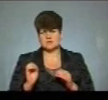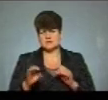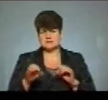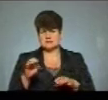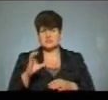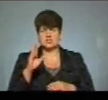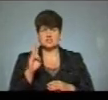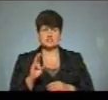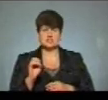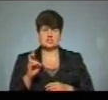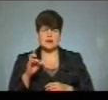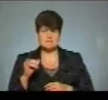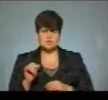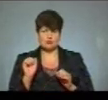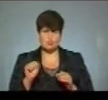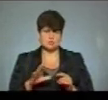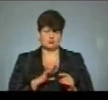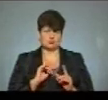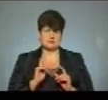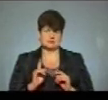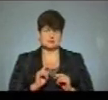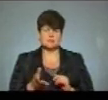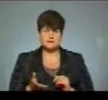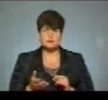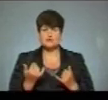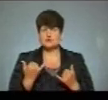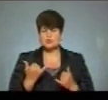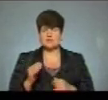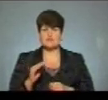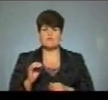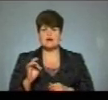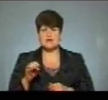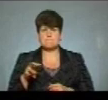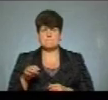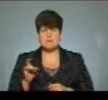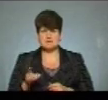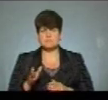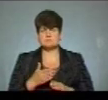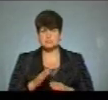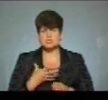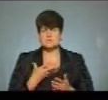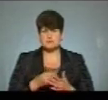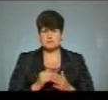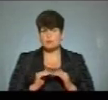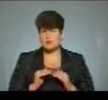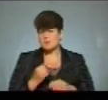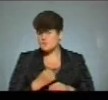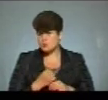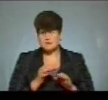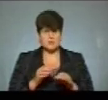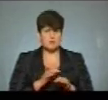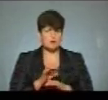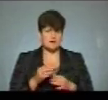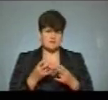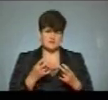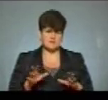щоб можна було рухатися по ній безперешкодно. Сьогодні фермери собі між своїми полями це роблять, ніяких проєктів не треба.